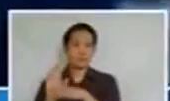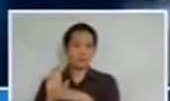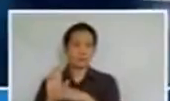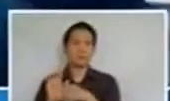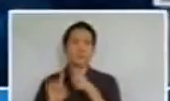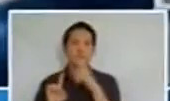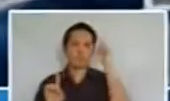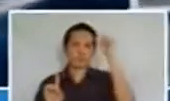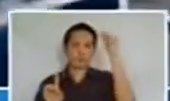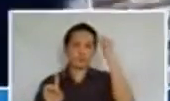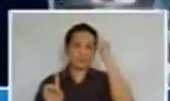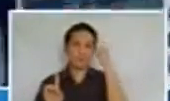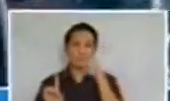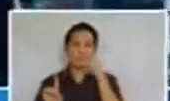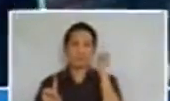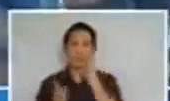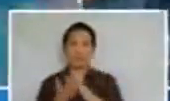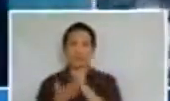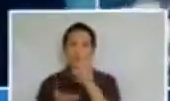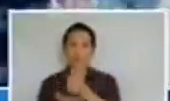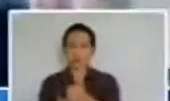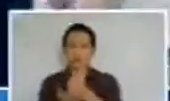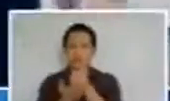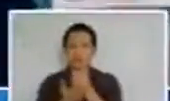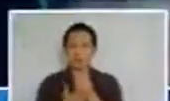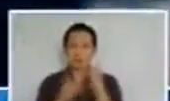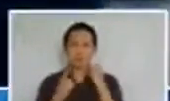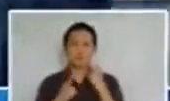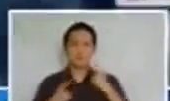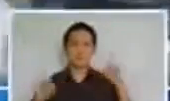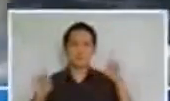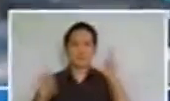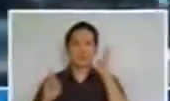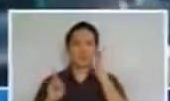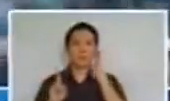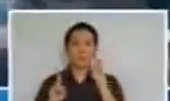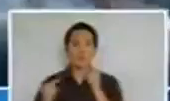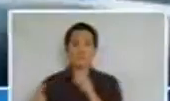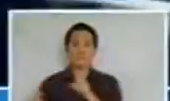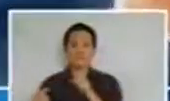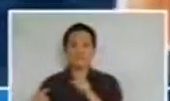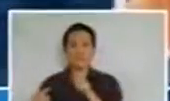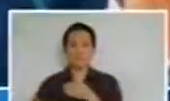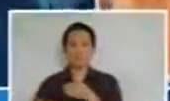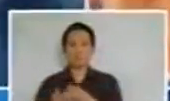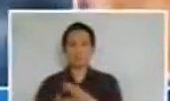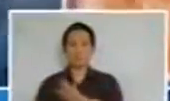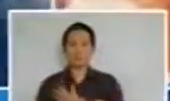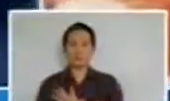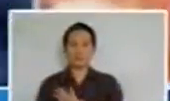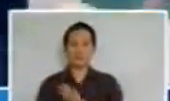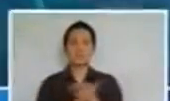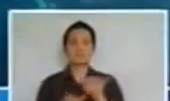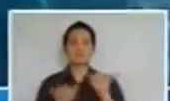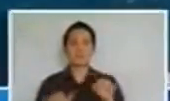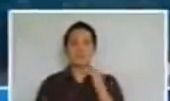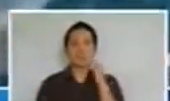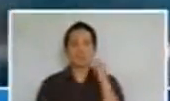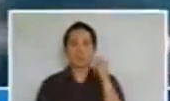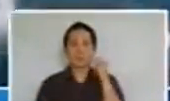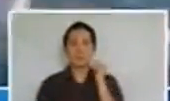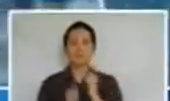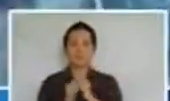If we give the right information, let us consider that as part of our civic duty. The fight